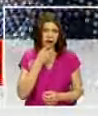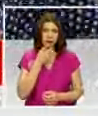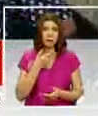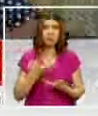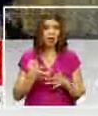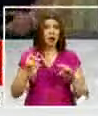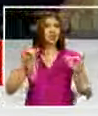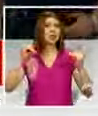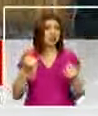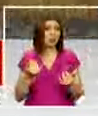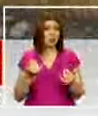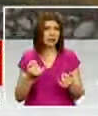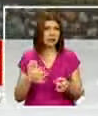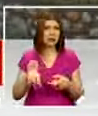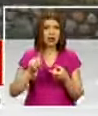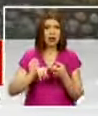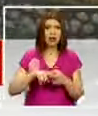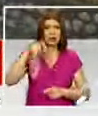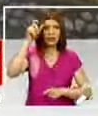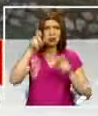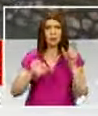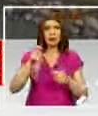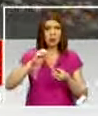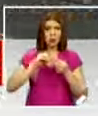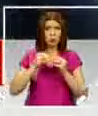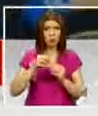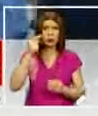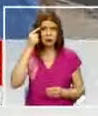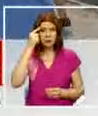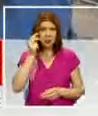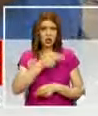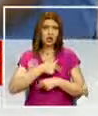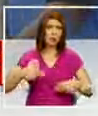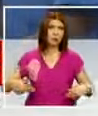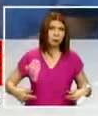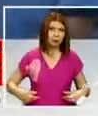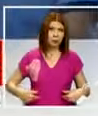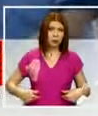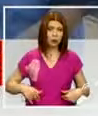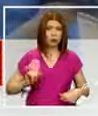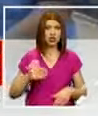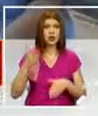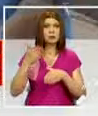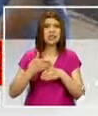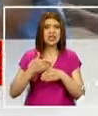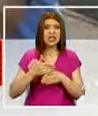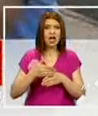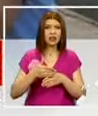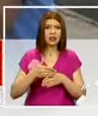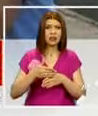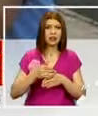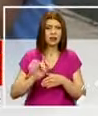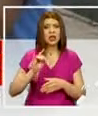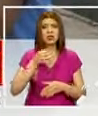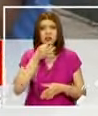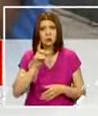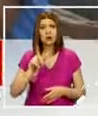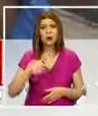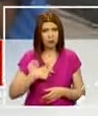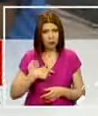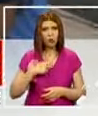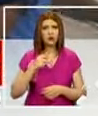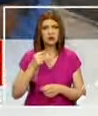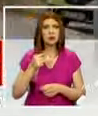de situații legate de persoane cu probleme psihice, procurorii și psihiatrii spun că pot fi